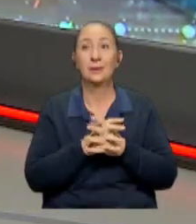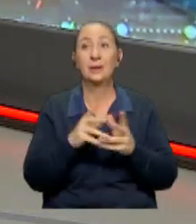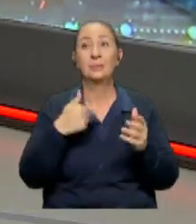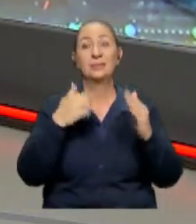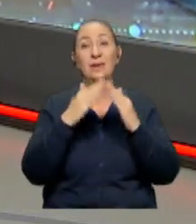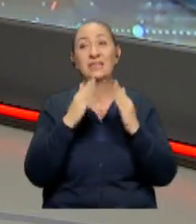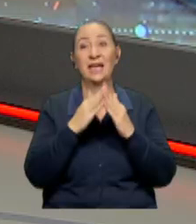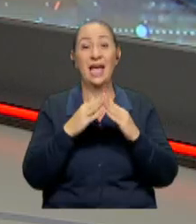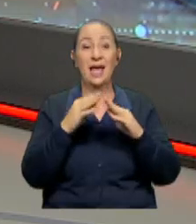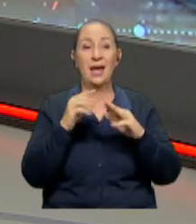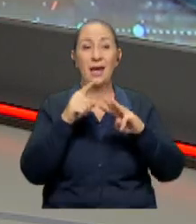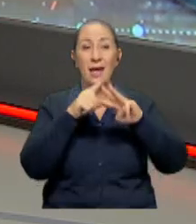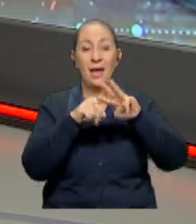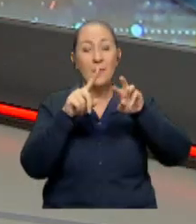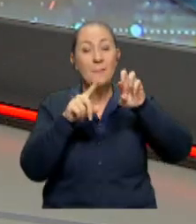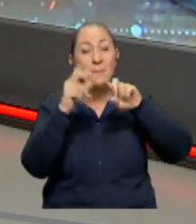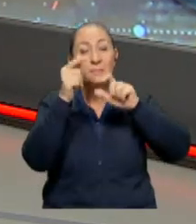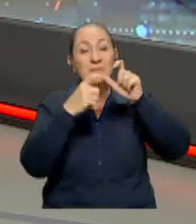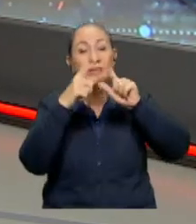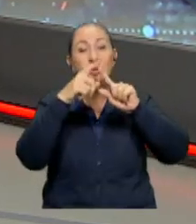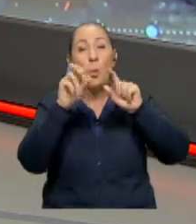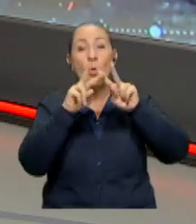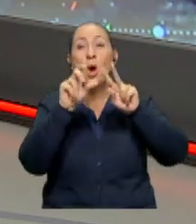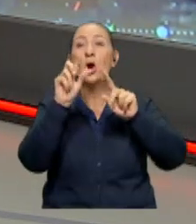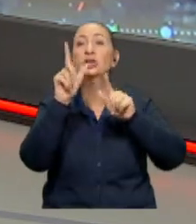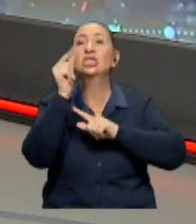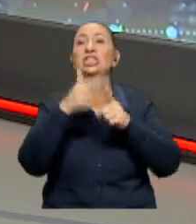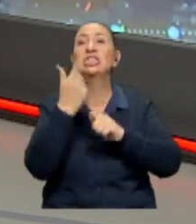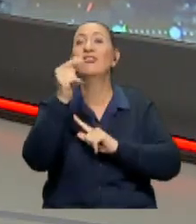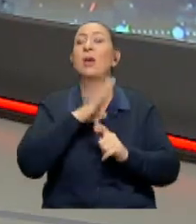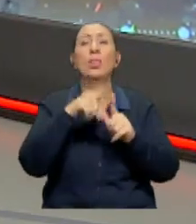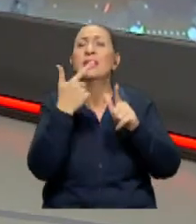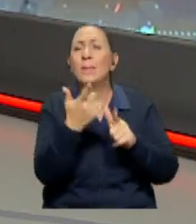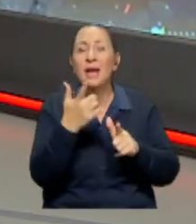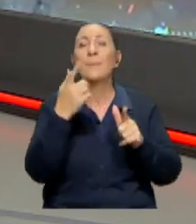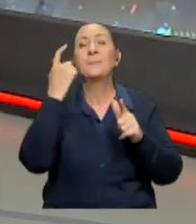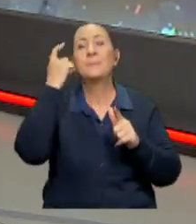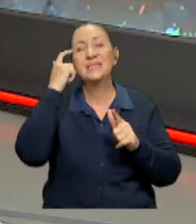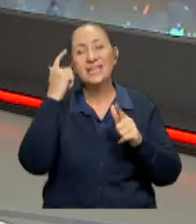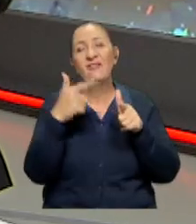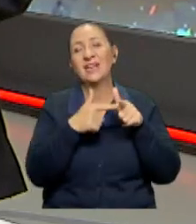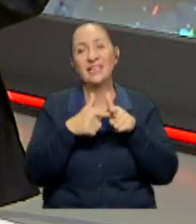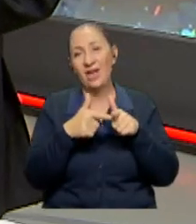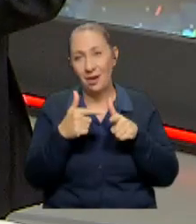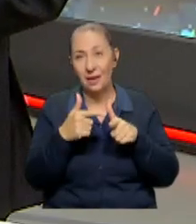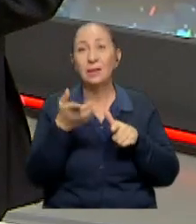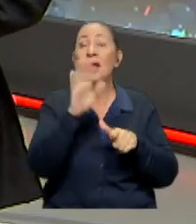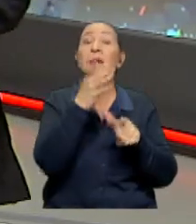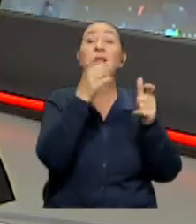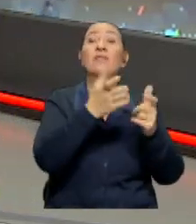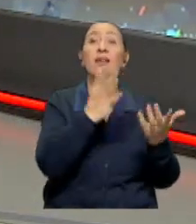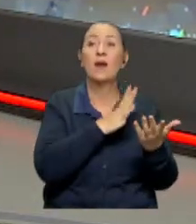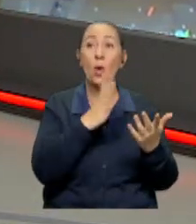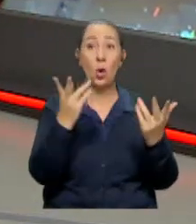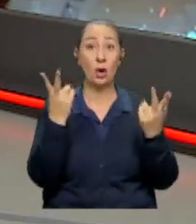bizim evde epistemoloji var filan gibi bir şey. Yani diğer tarafta ne var peki?